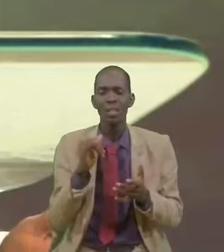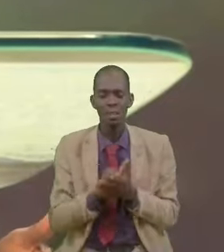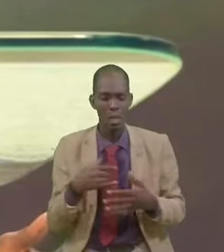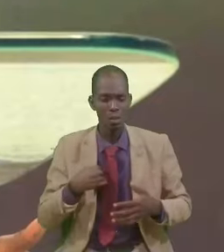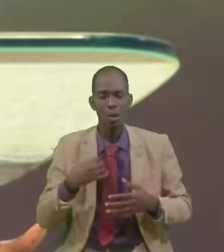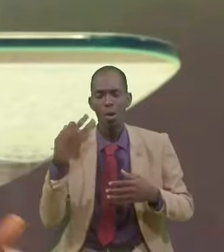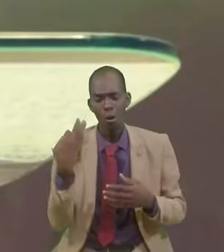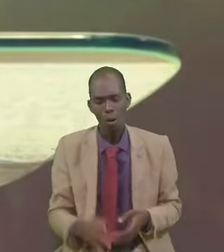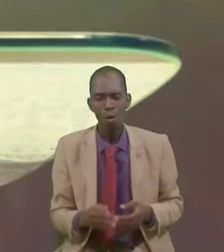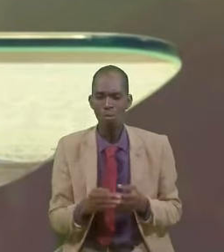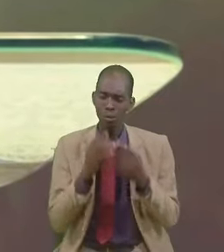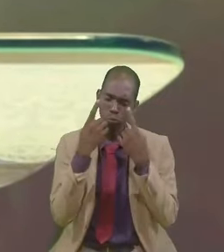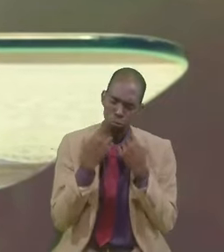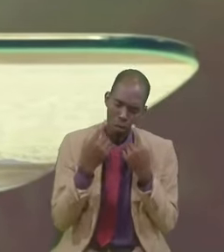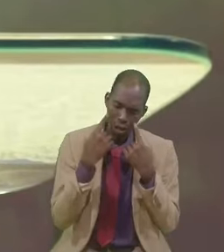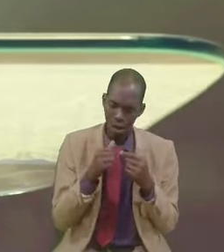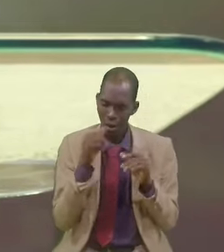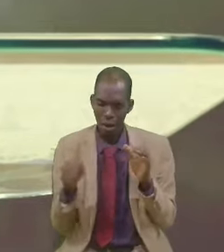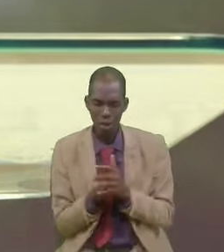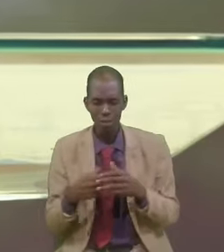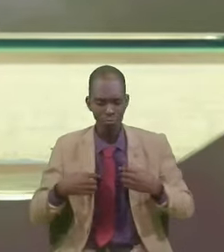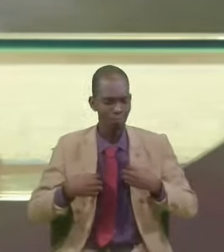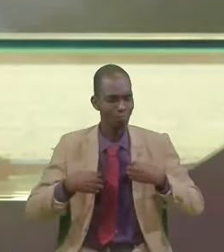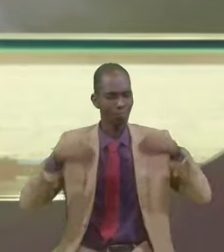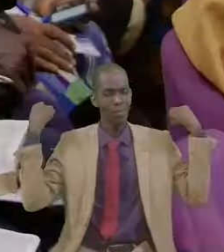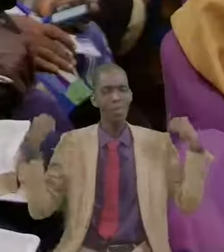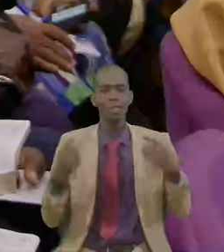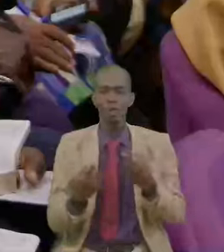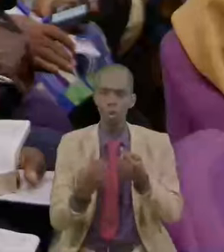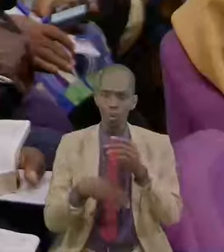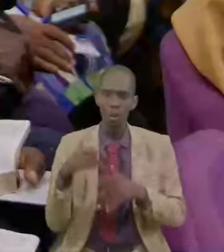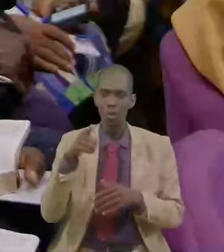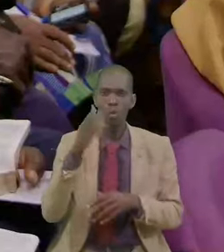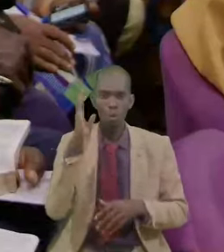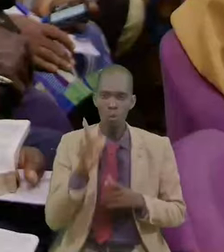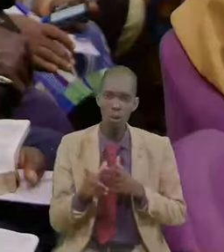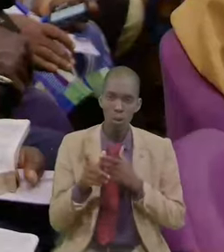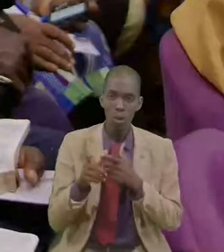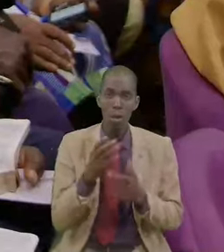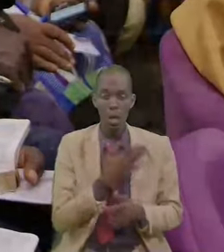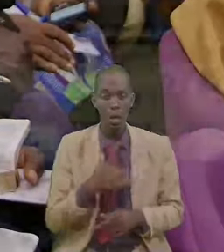manteau de vous cacher. Sortez, vous allez courir.